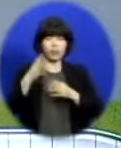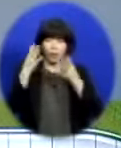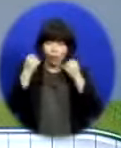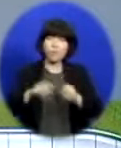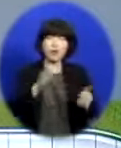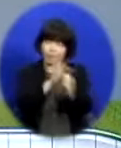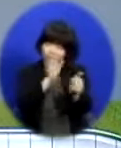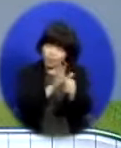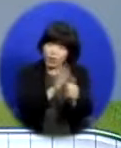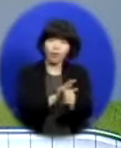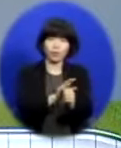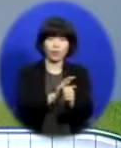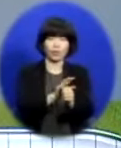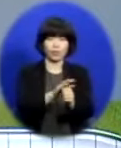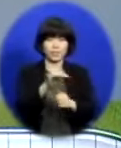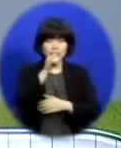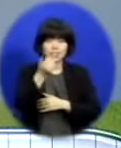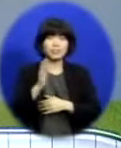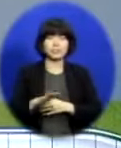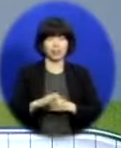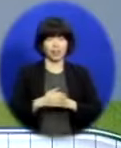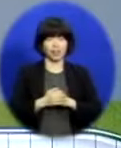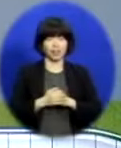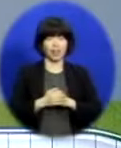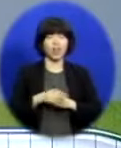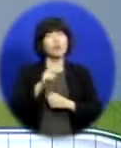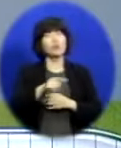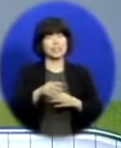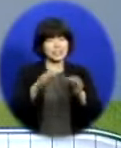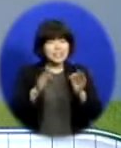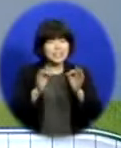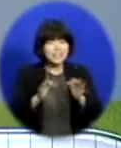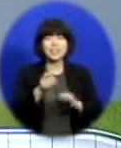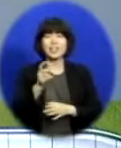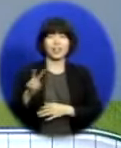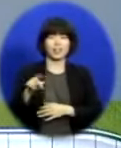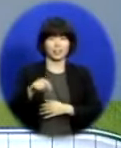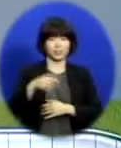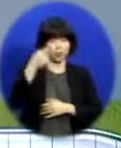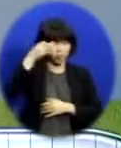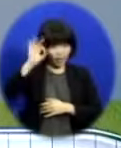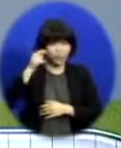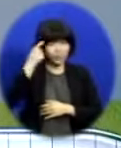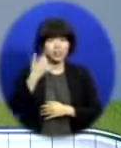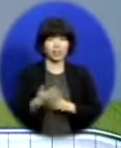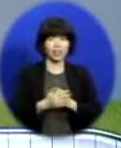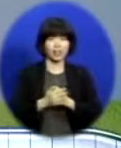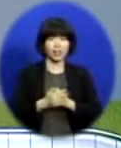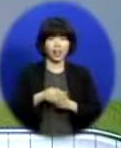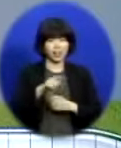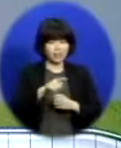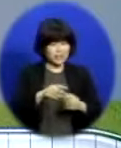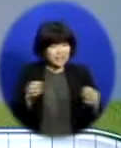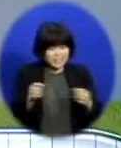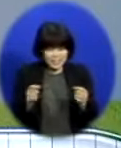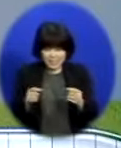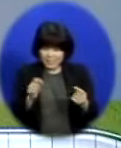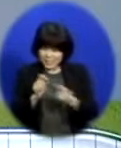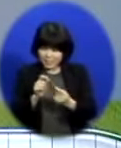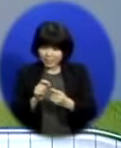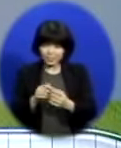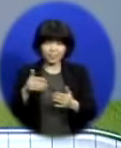격려하고 그랬는데 말이야 너 어째 이제야 그걸 깨니 넌 요렇게까지 가야만